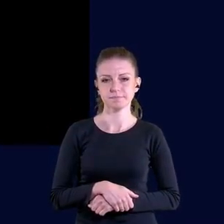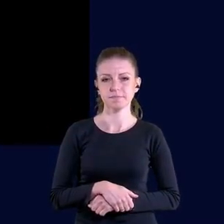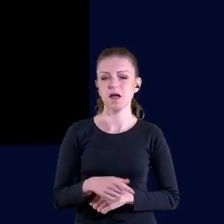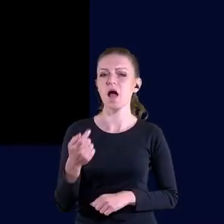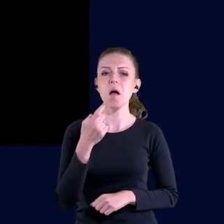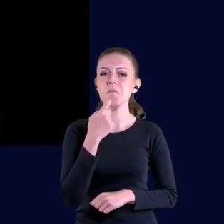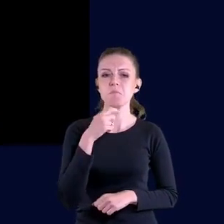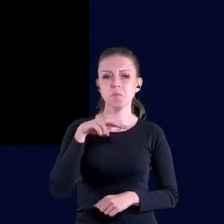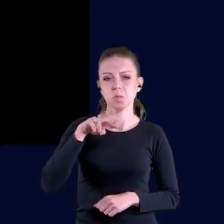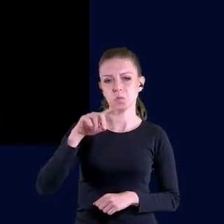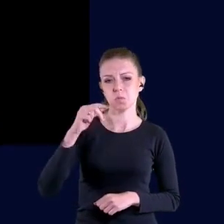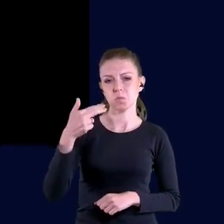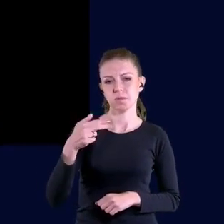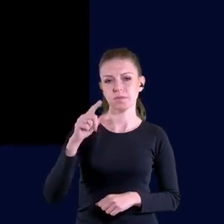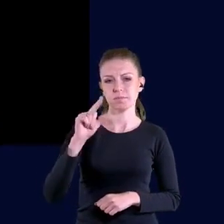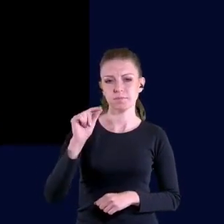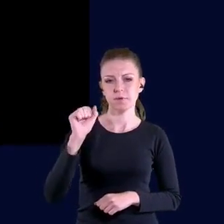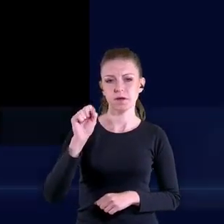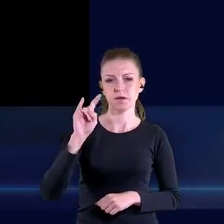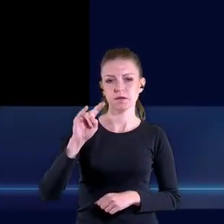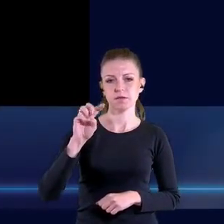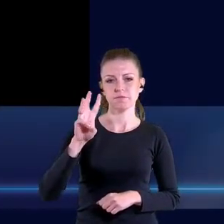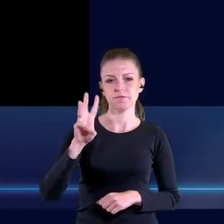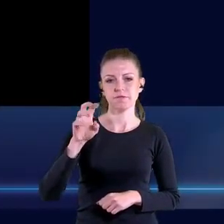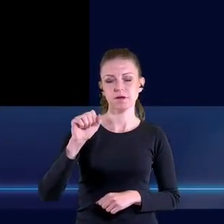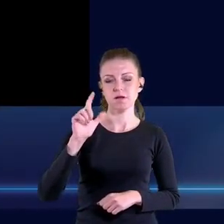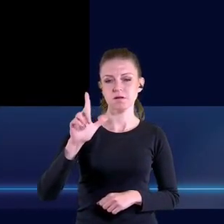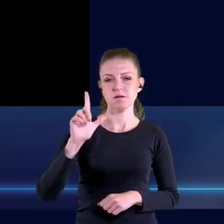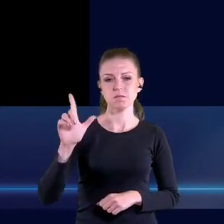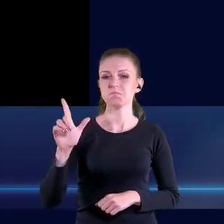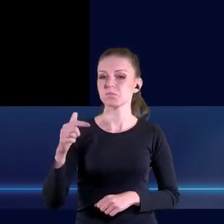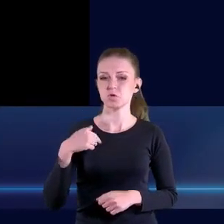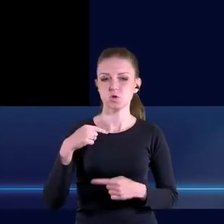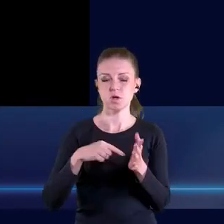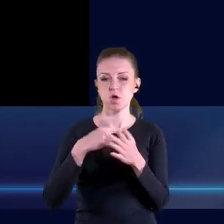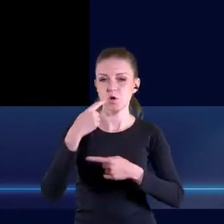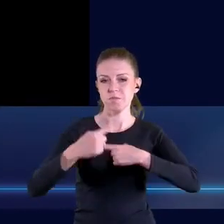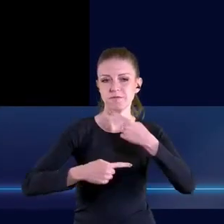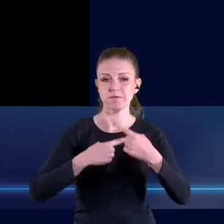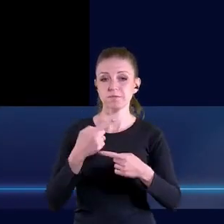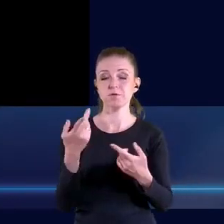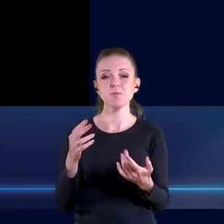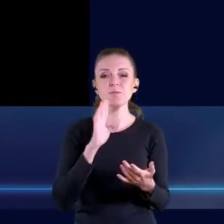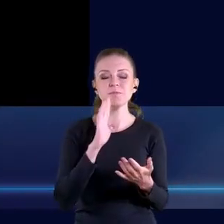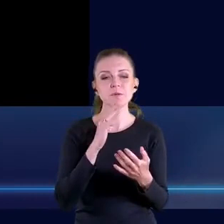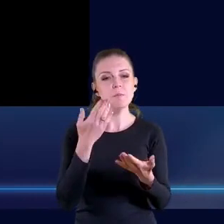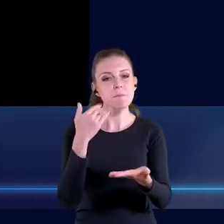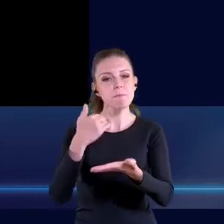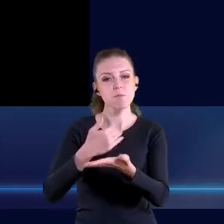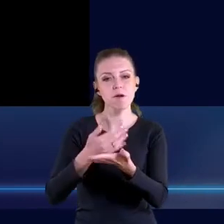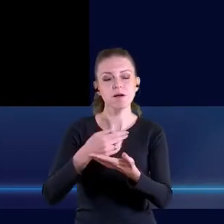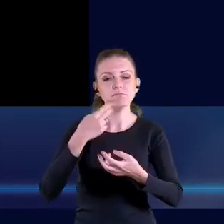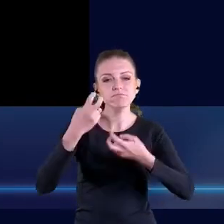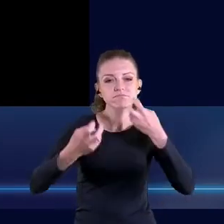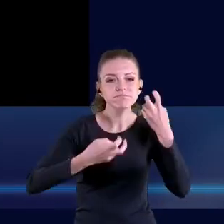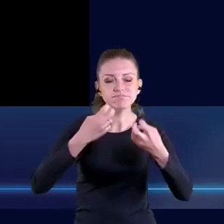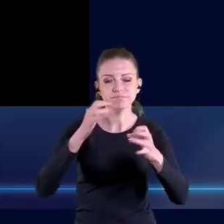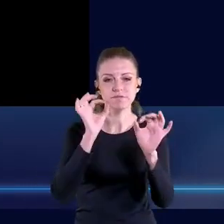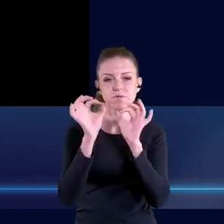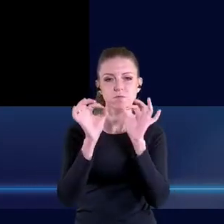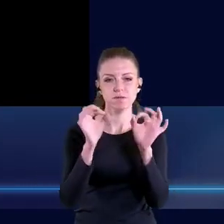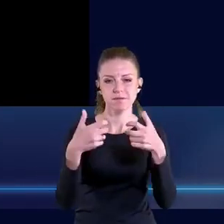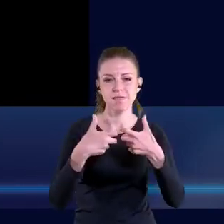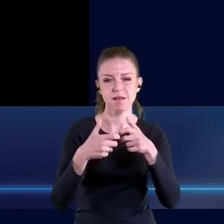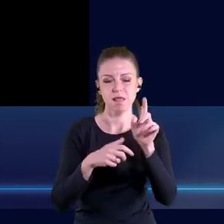Ja myślę że większość z państwa zna anteiku albo to jest również wtyczka do przeglądarki która pozwala